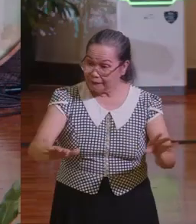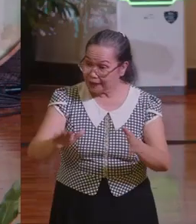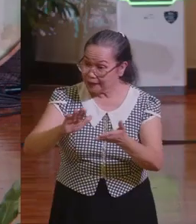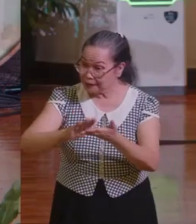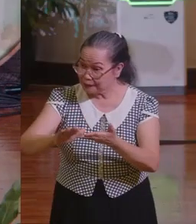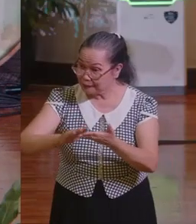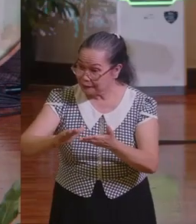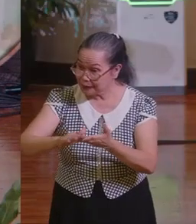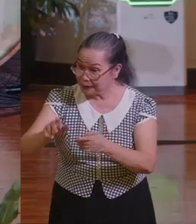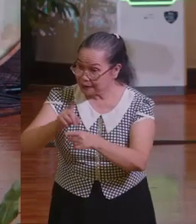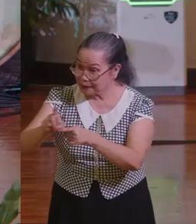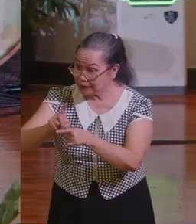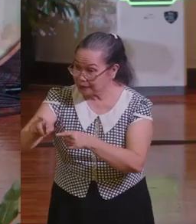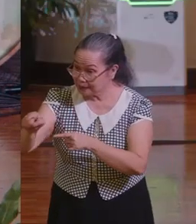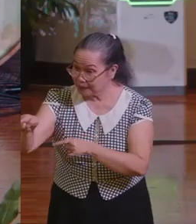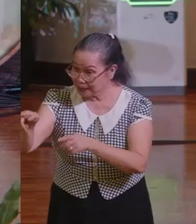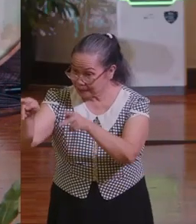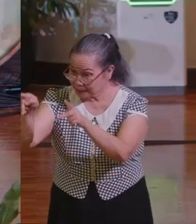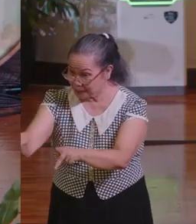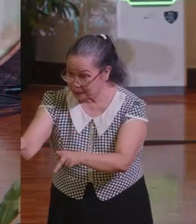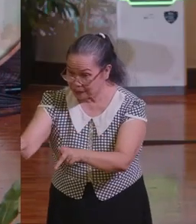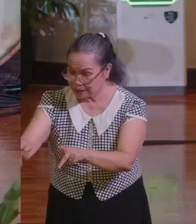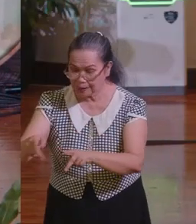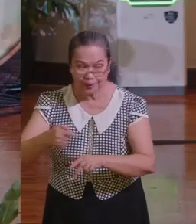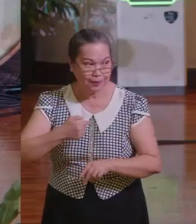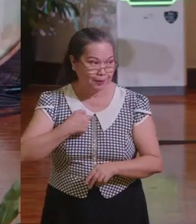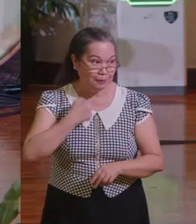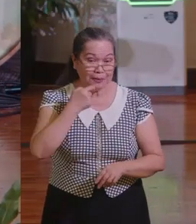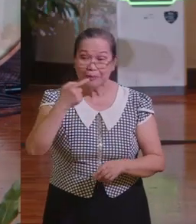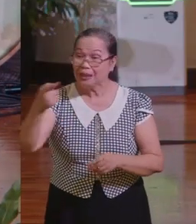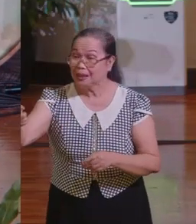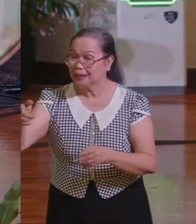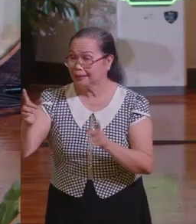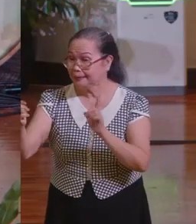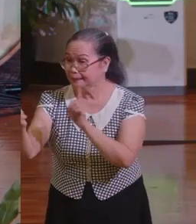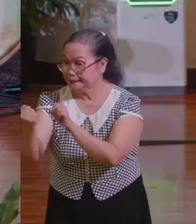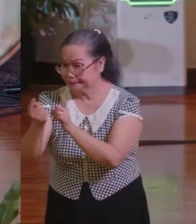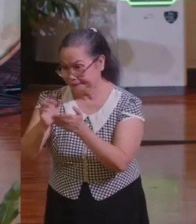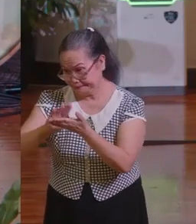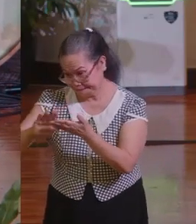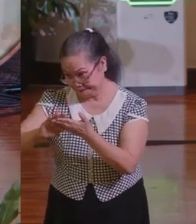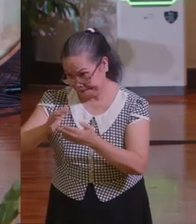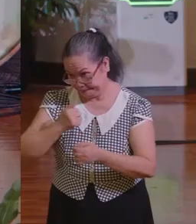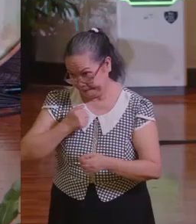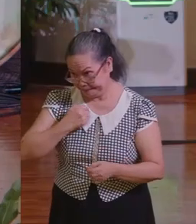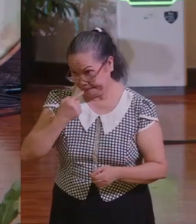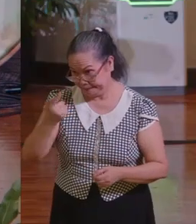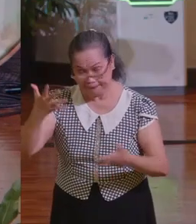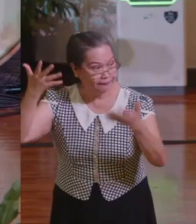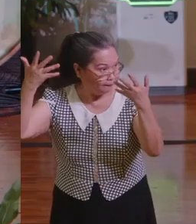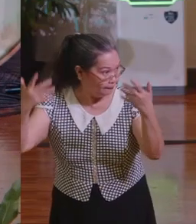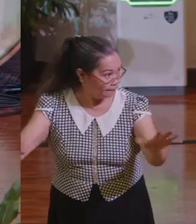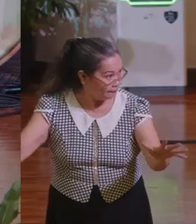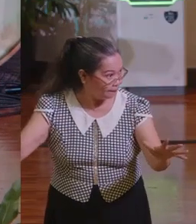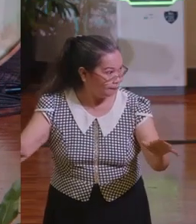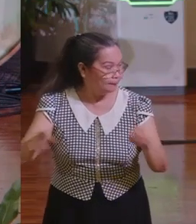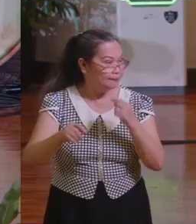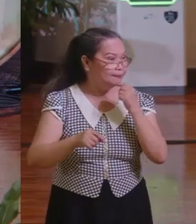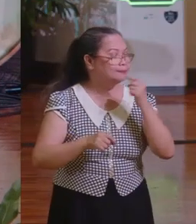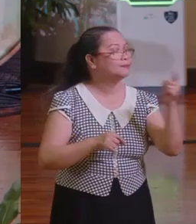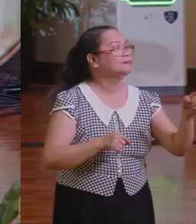inyong dinidisiplina. Pinatawad nyo na yung inyong nilalapitan at tinutuwid. No? Kaya sabi